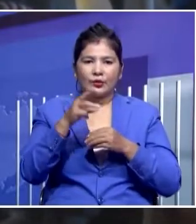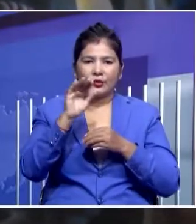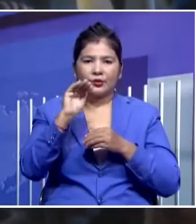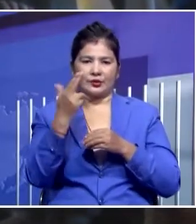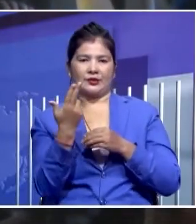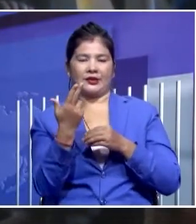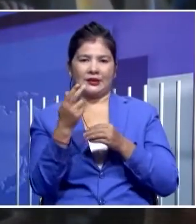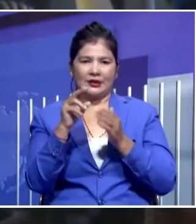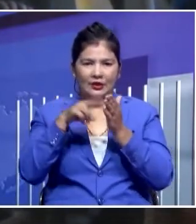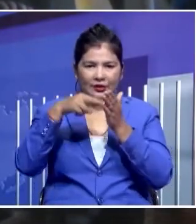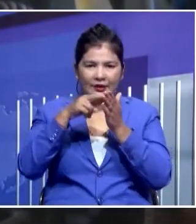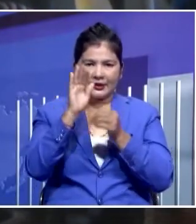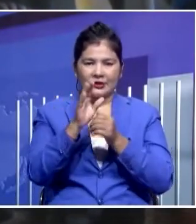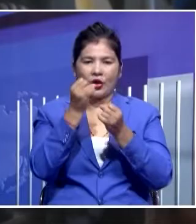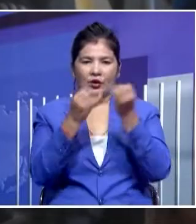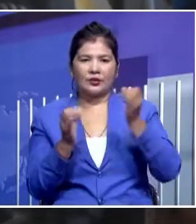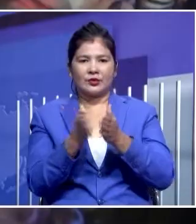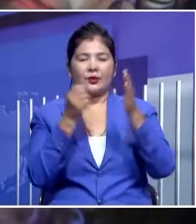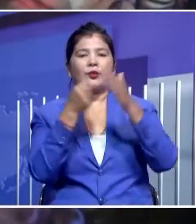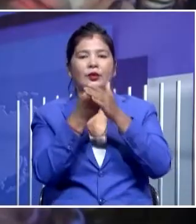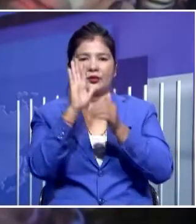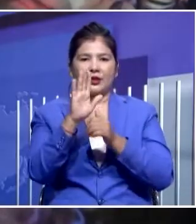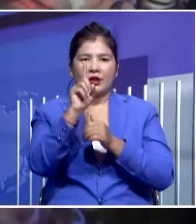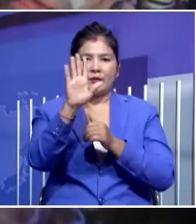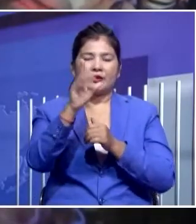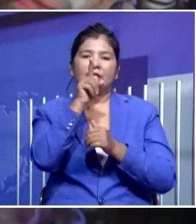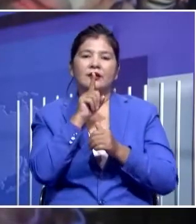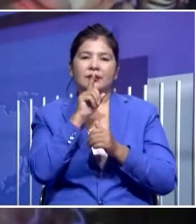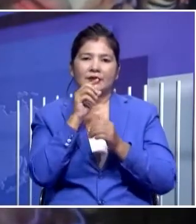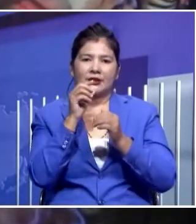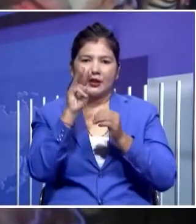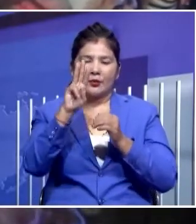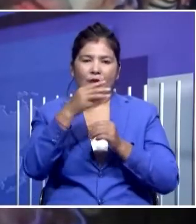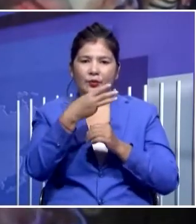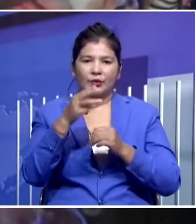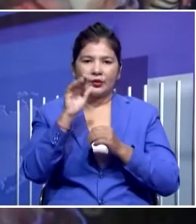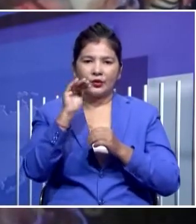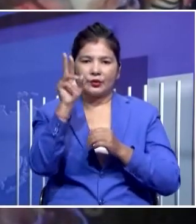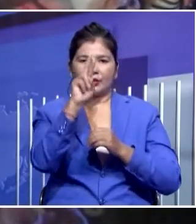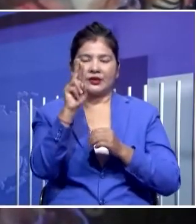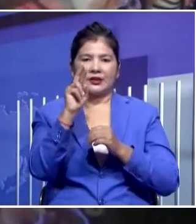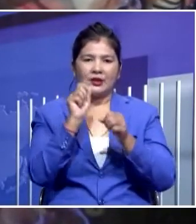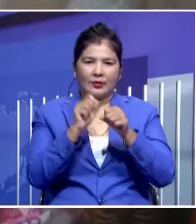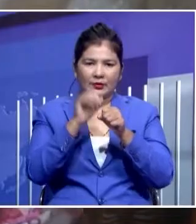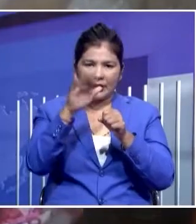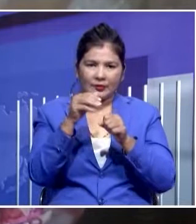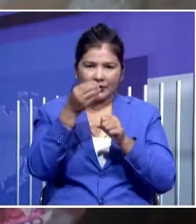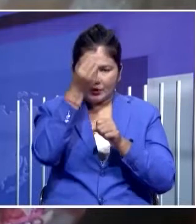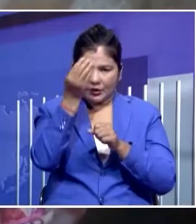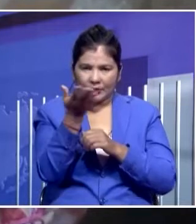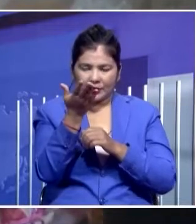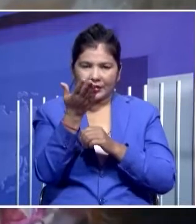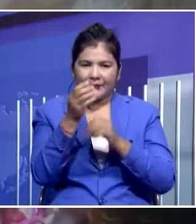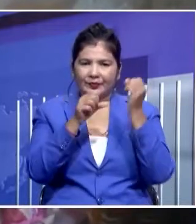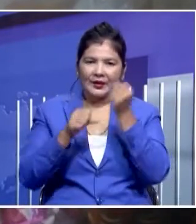मूर्ति बनाउने कार्य बल्ल अन्तिम चरणमा पुगेको छ। विगत 15 वर्षदेखि मूर्ति बनाएर बेच्दै आउनुभएका रामप्यारे मौर्यले नवदुर्गा भगवती,